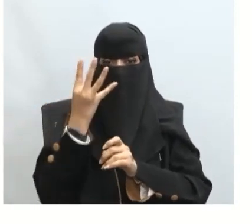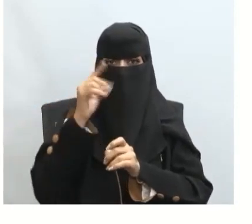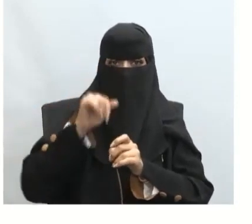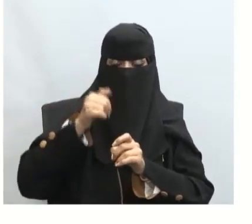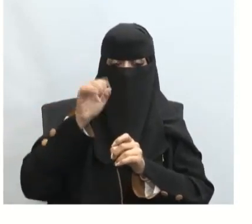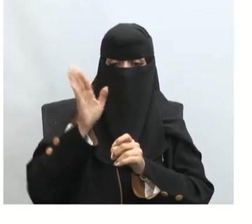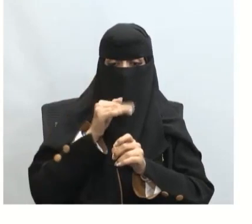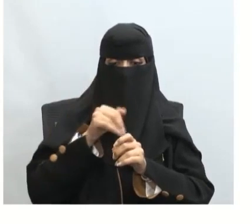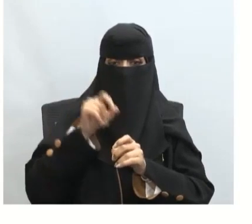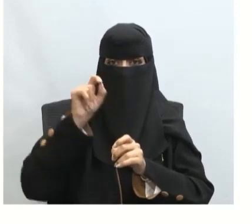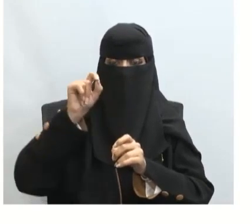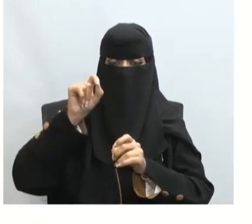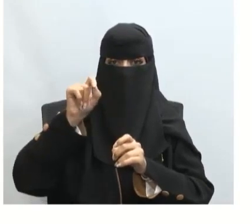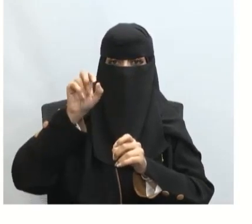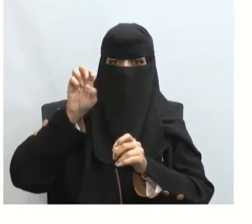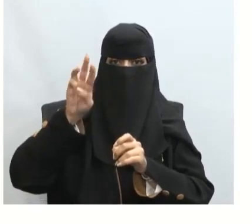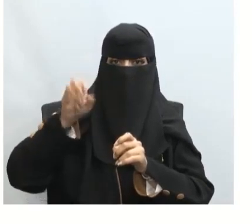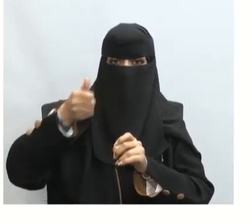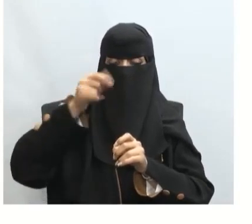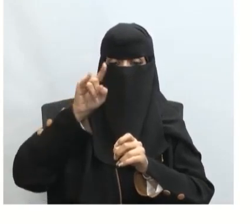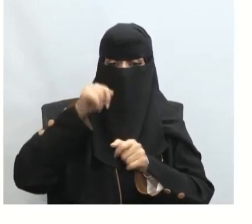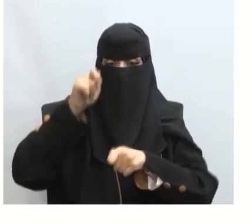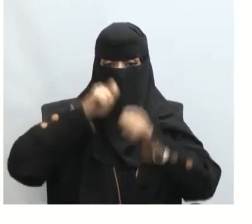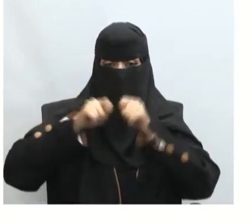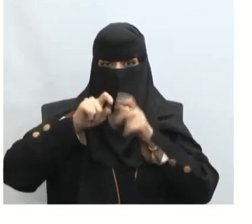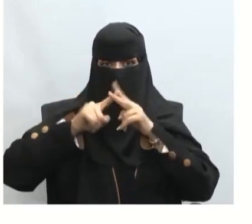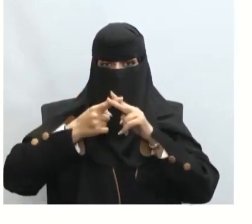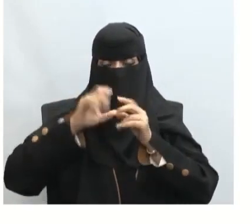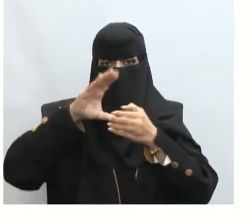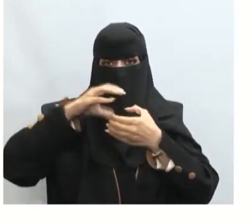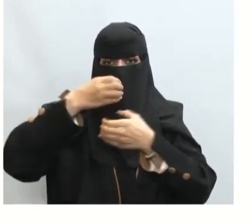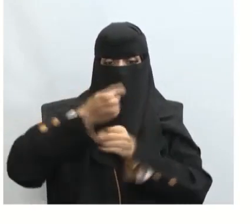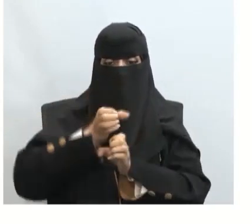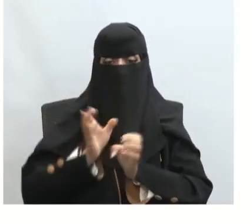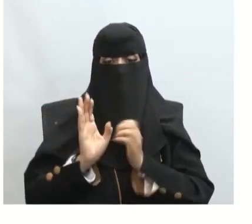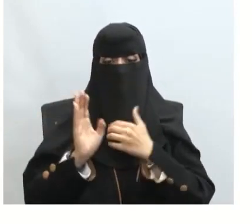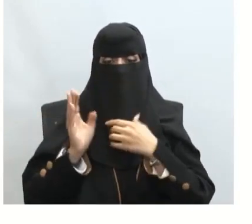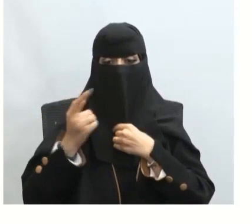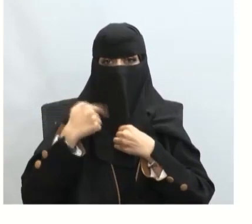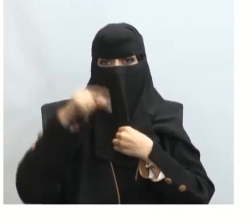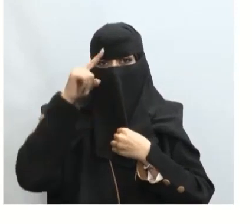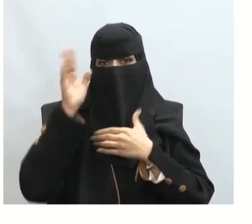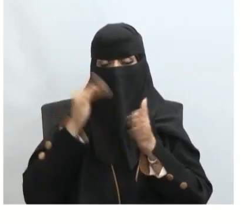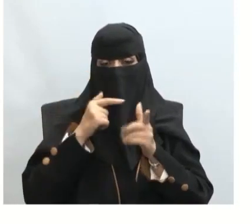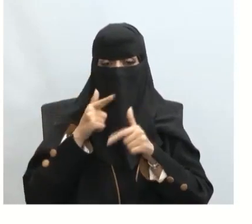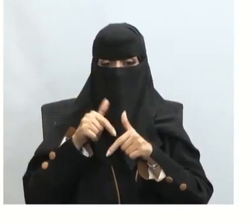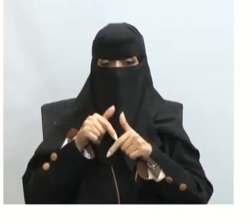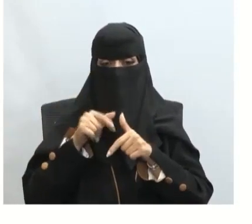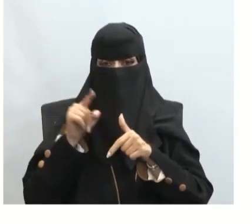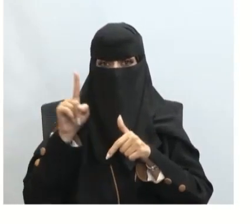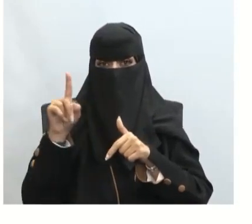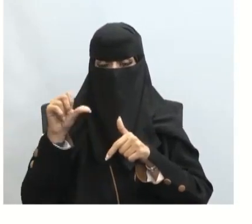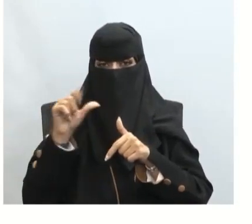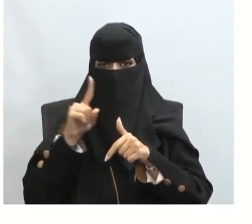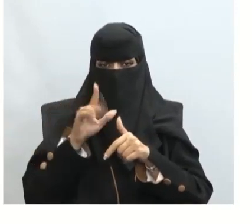الاثيلين بولي ايثيلين رباعي الفثالات يستعمل في صناعه العبوات البلاستيكيه البولي